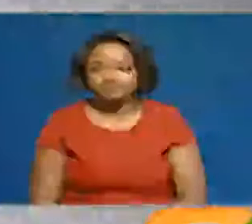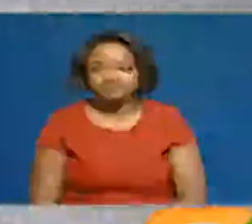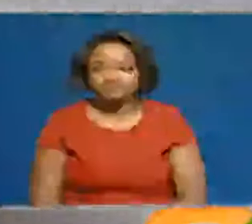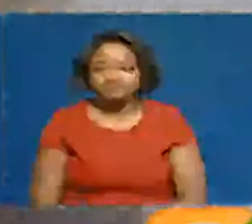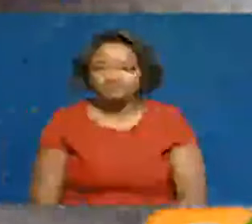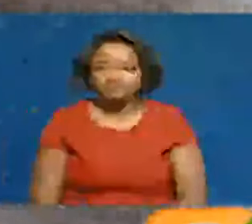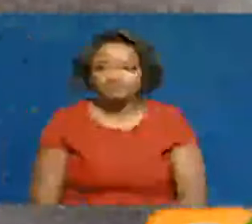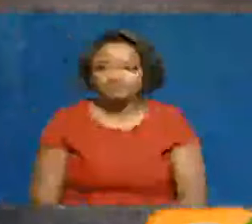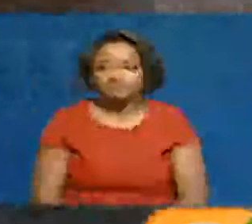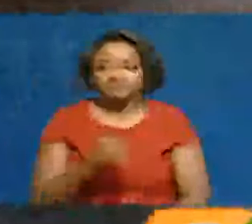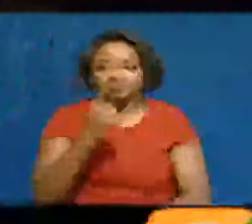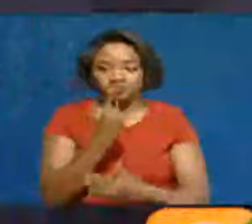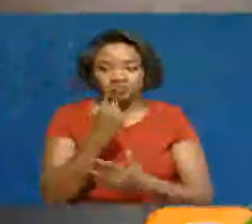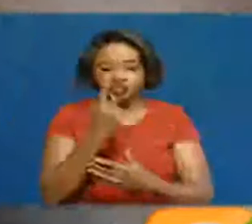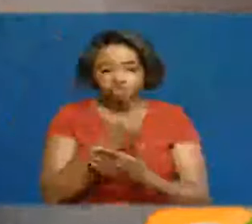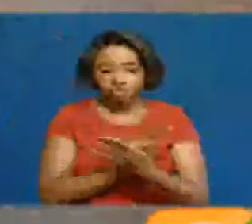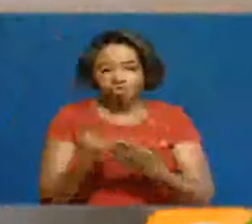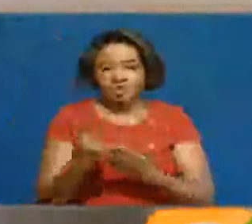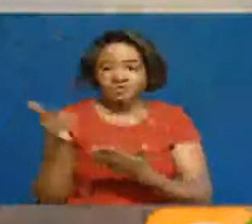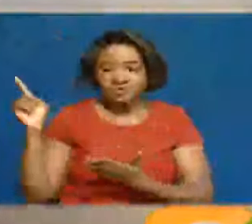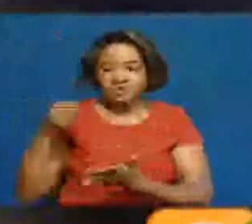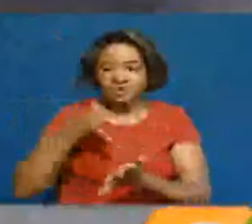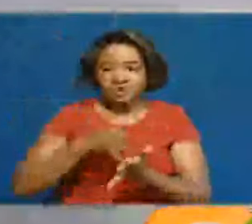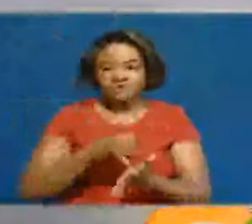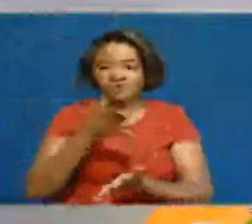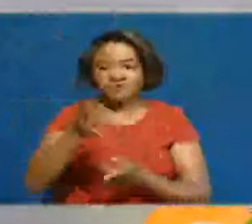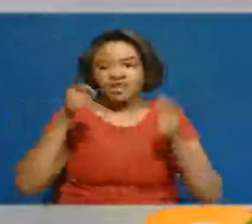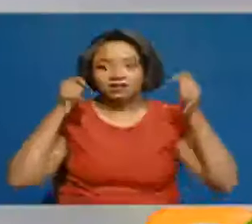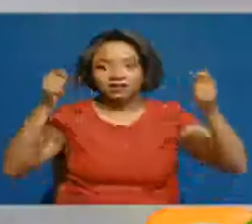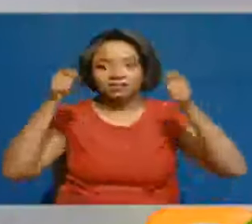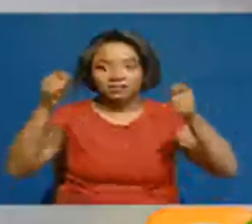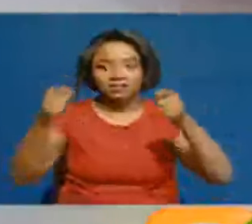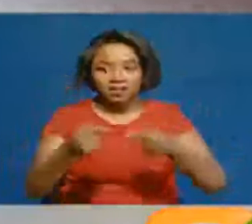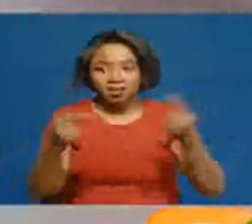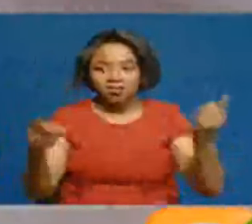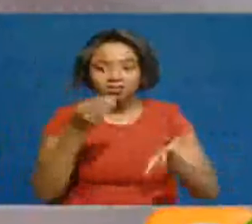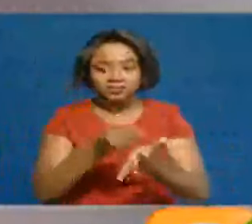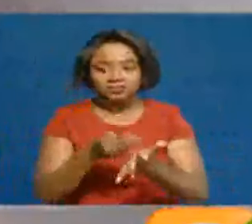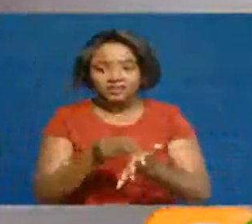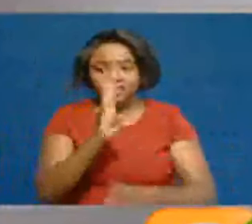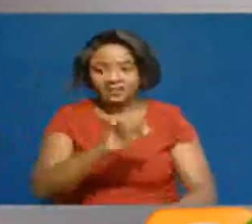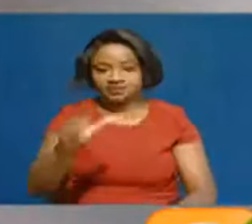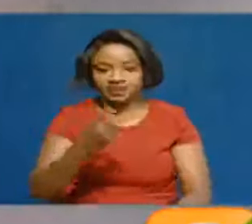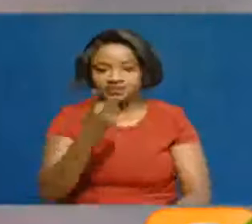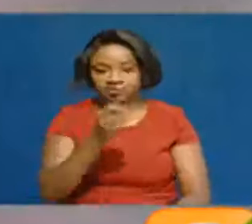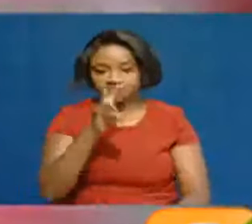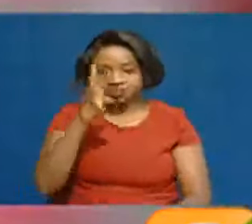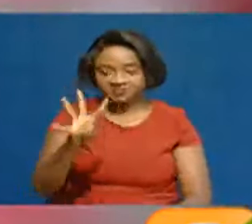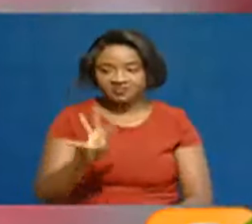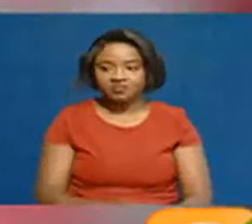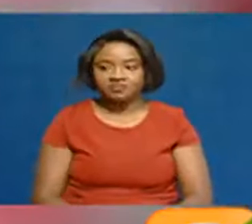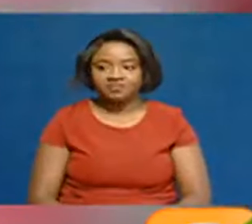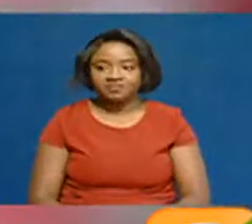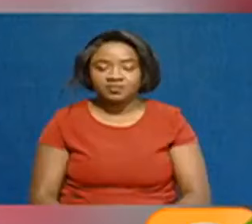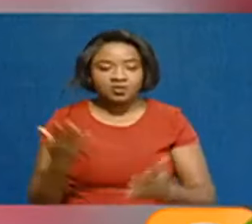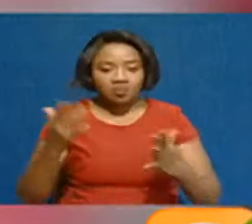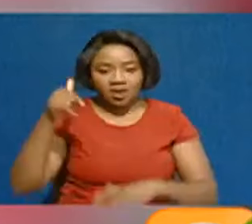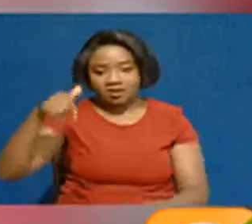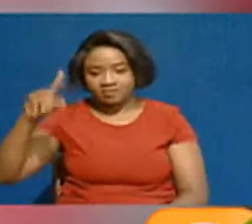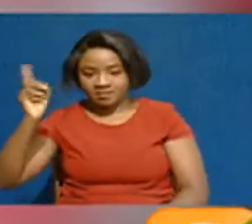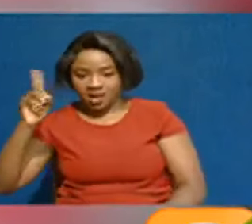Kwa wiki mbili, Kevin amekuwa kishiriki maandamano ya kupinga mswada wa fedha wa mwaka 2024 jijini Nairobi